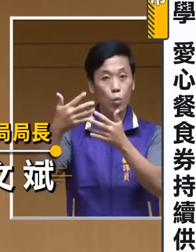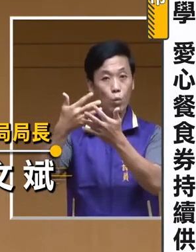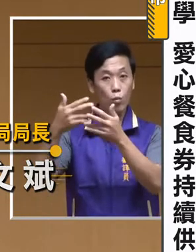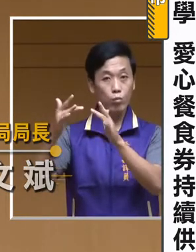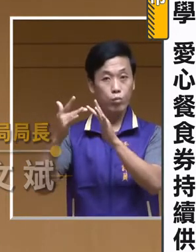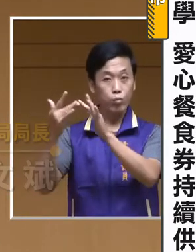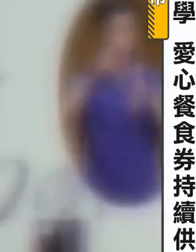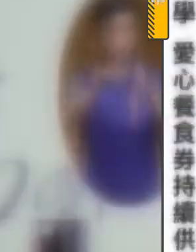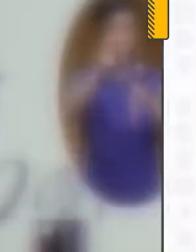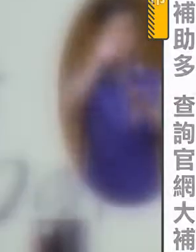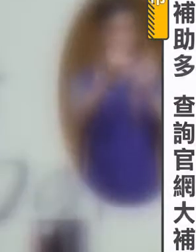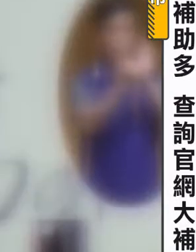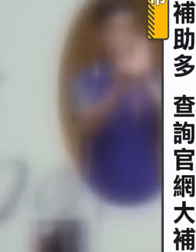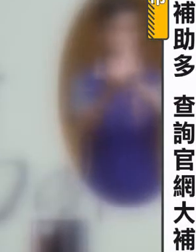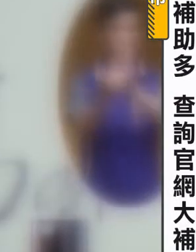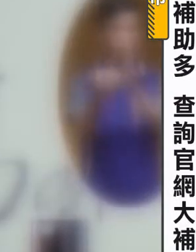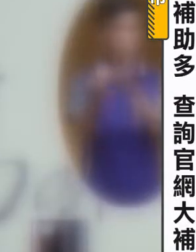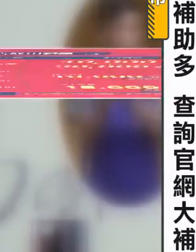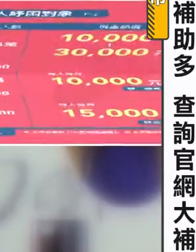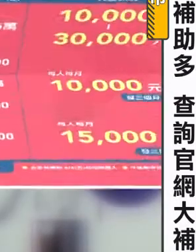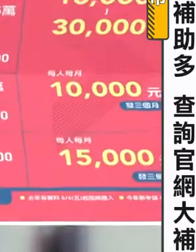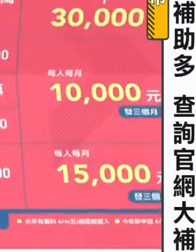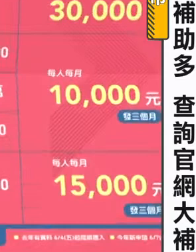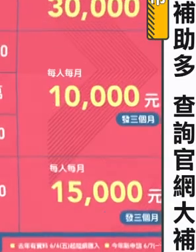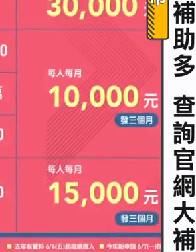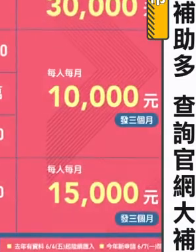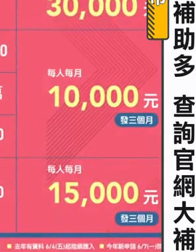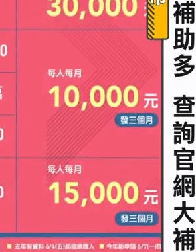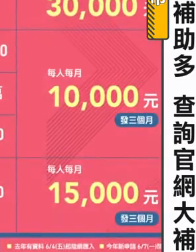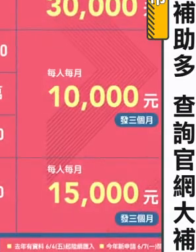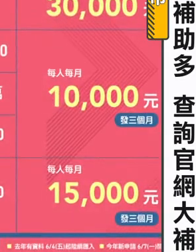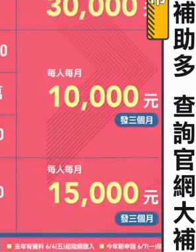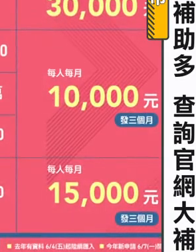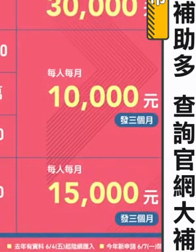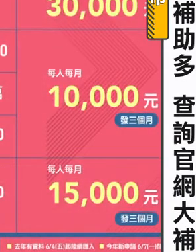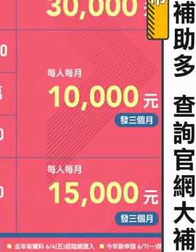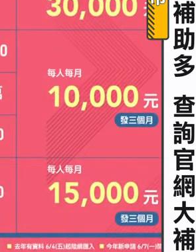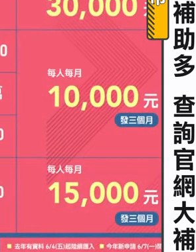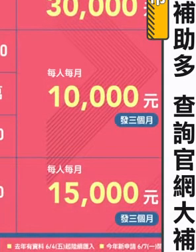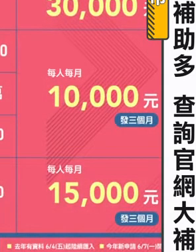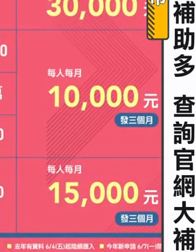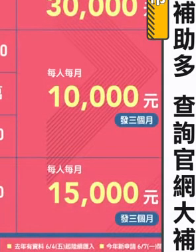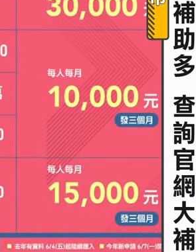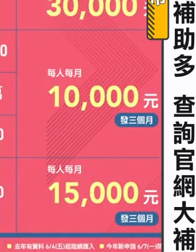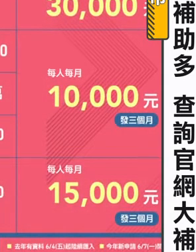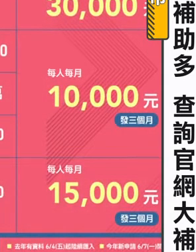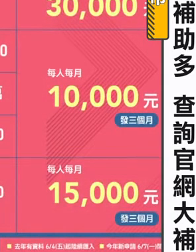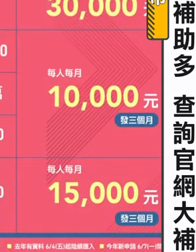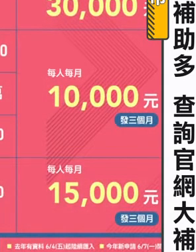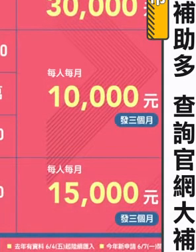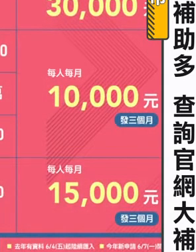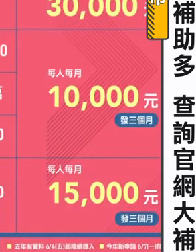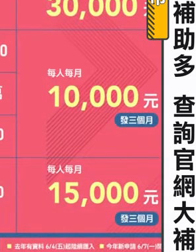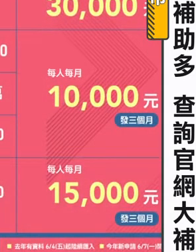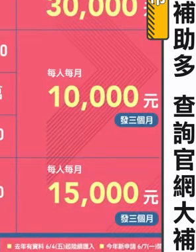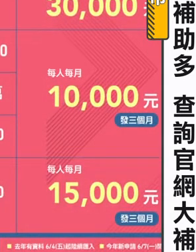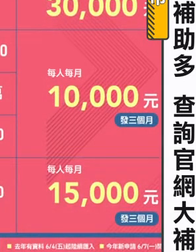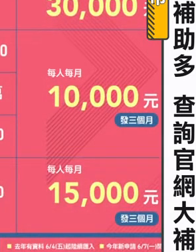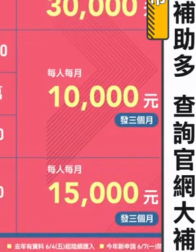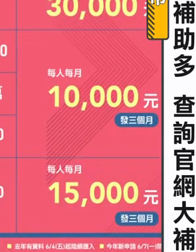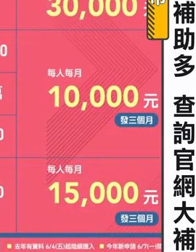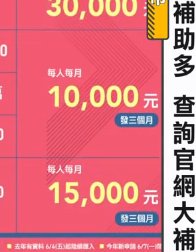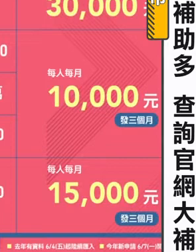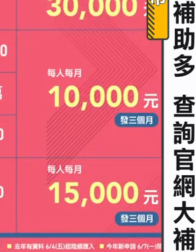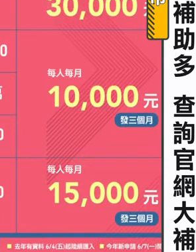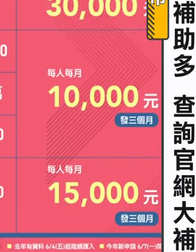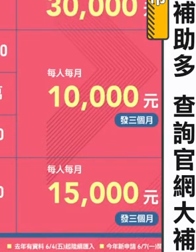做处理。 除此之外，包含农渔等产业，高雄市各相关局处都有针对疫情推出多项纾困